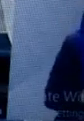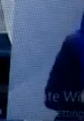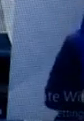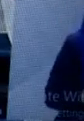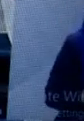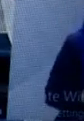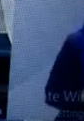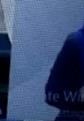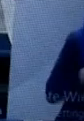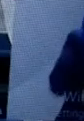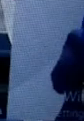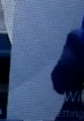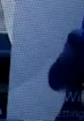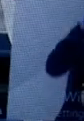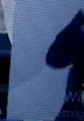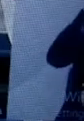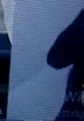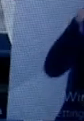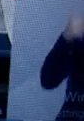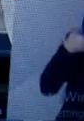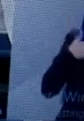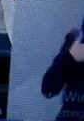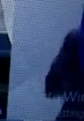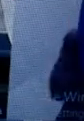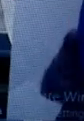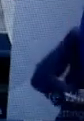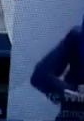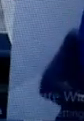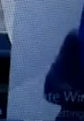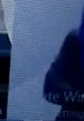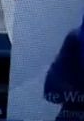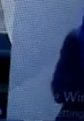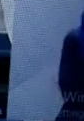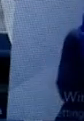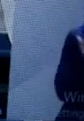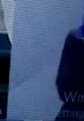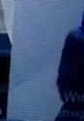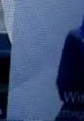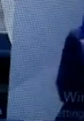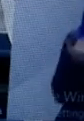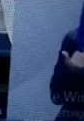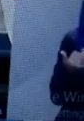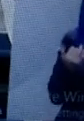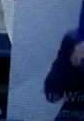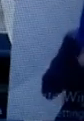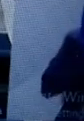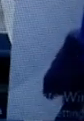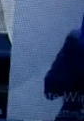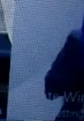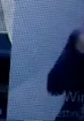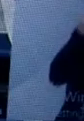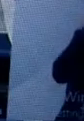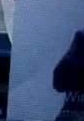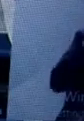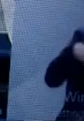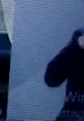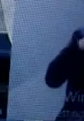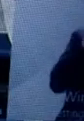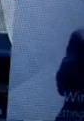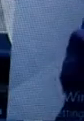ibu bapa yang ada anak yang bersekolah, pastinya saudara-saudari tertanya-tanya bila sekolah akan